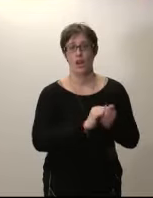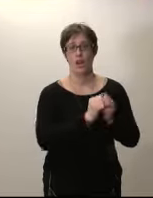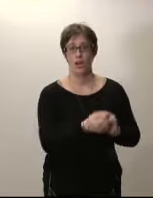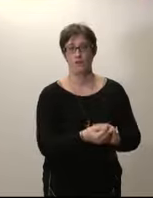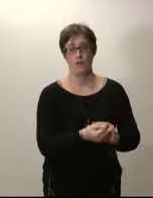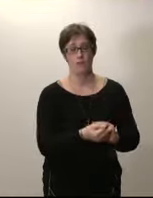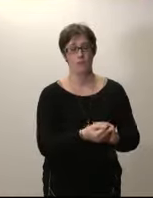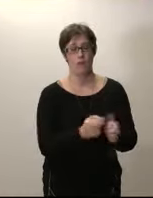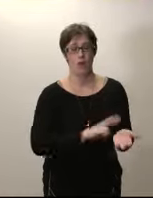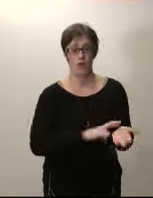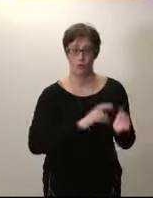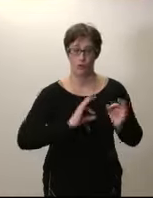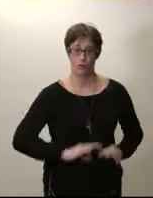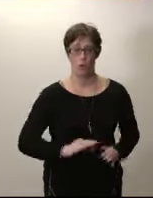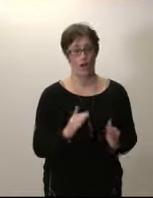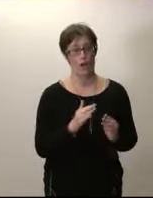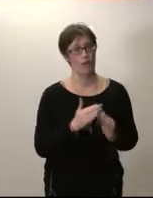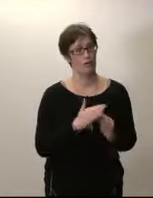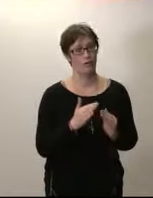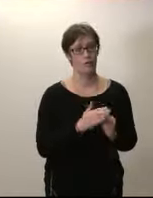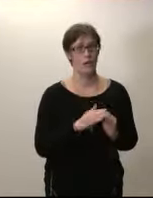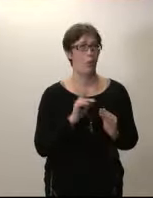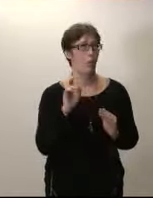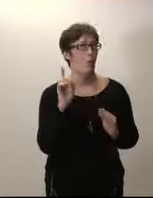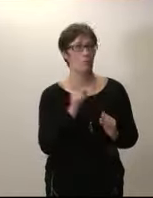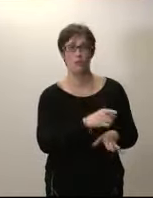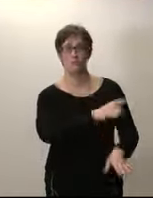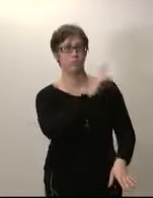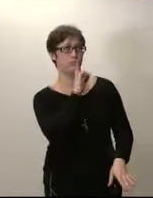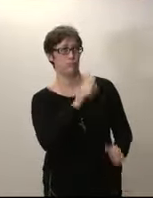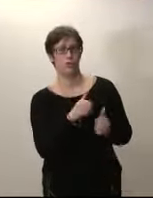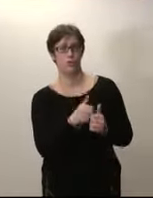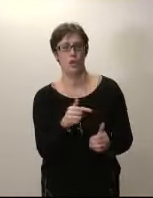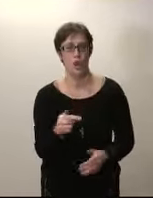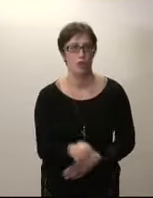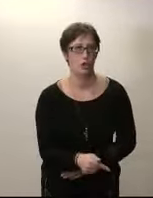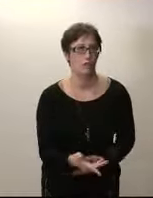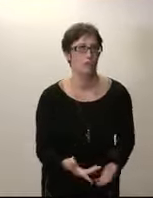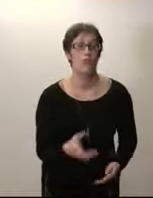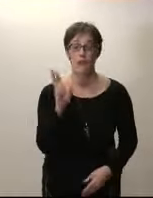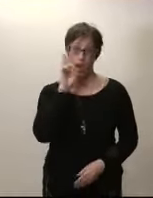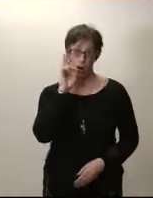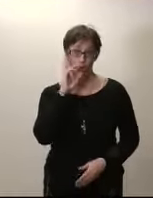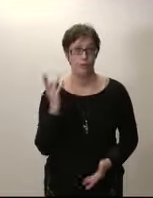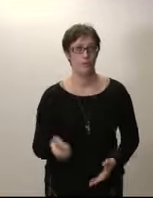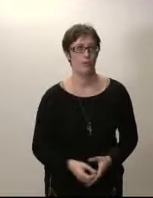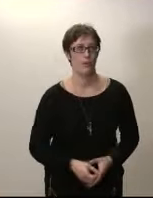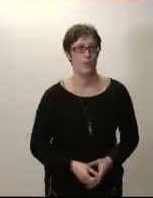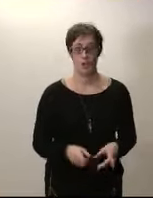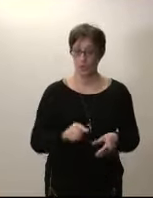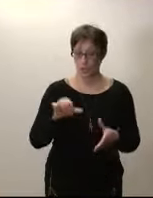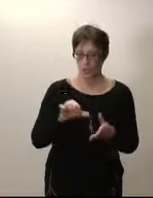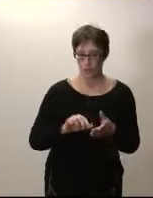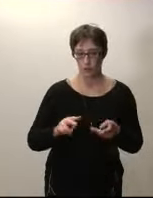à Thionville, je disais la vérité. Lorsque j'expliquais que le problème du commerce de centre-ville était un problème national et